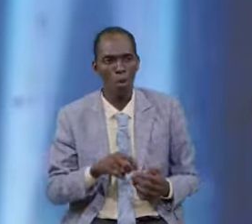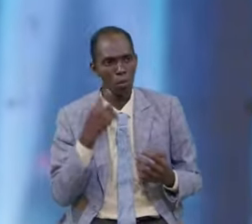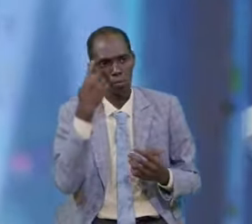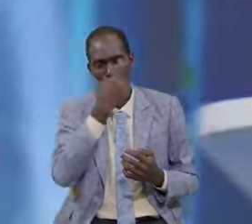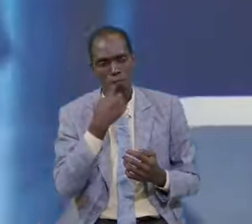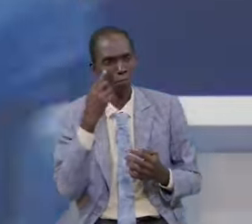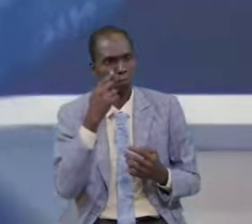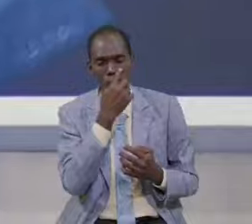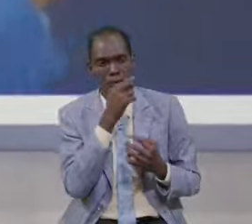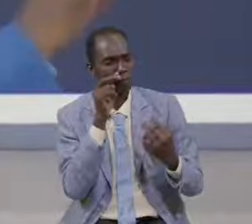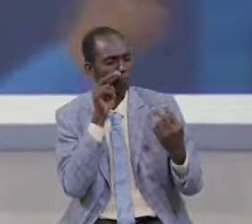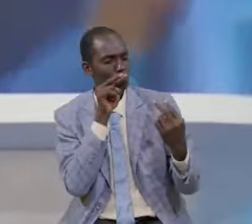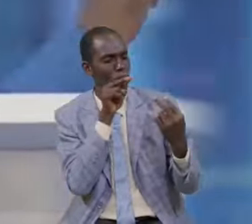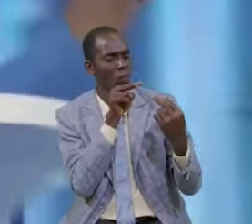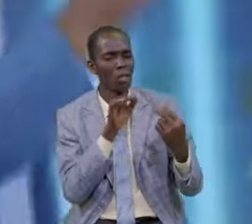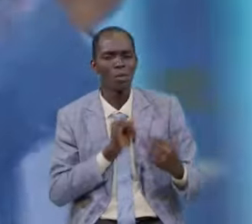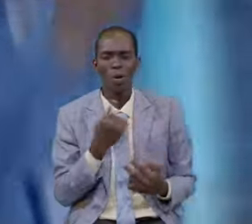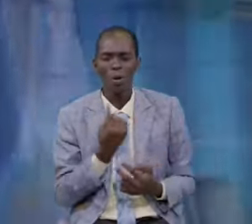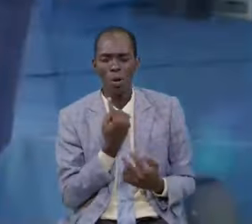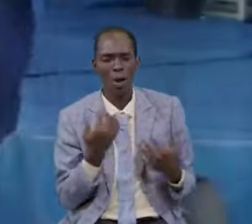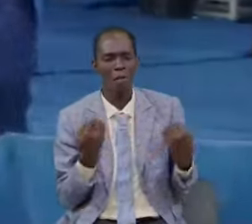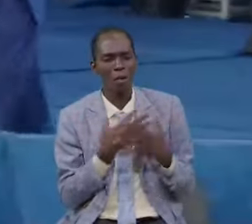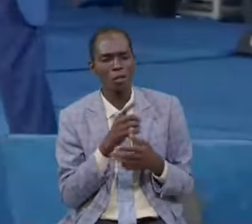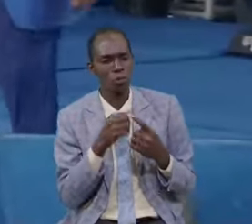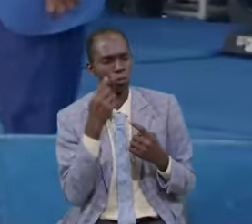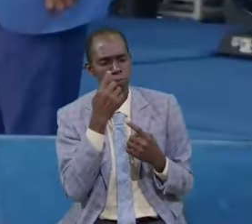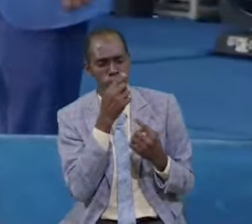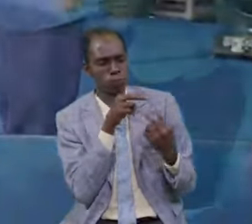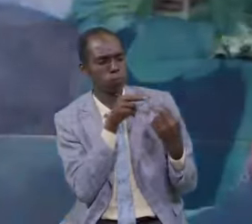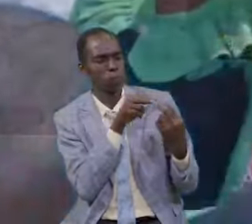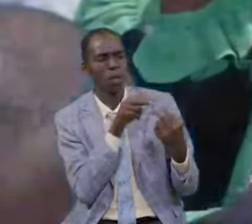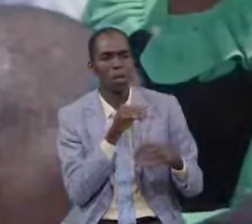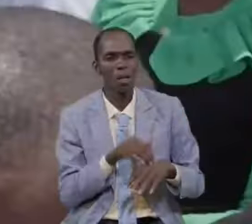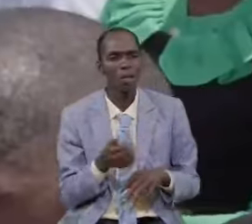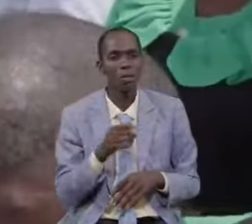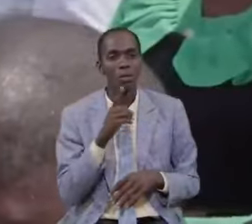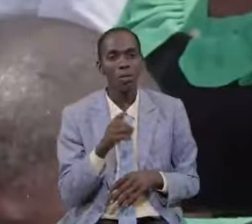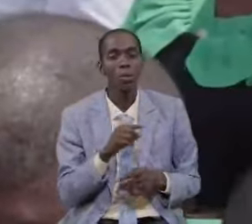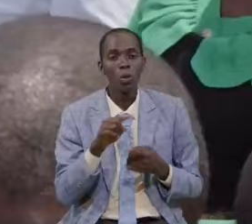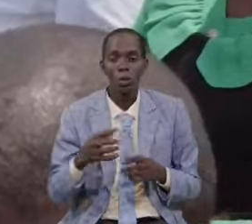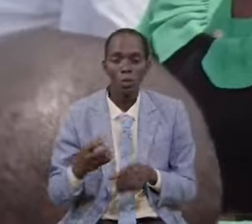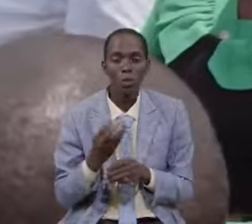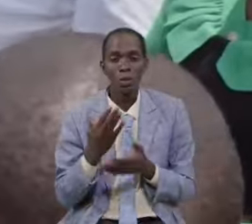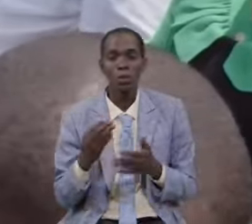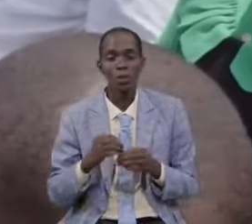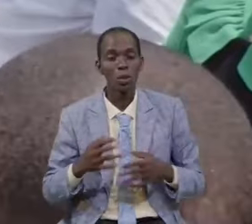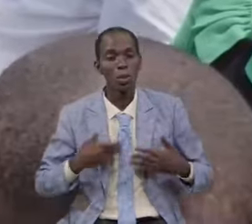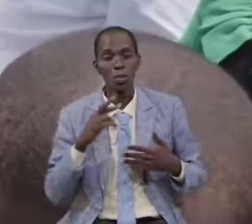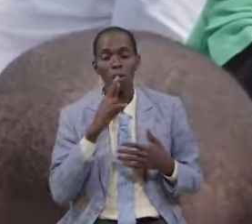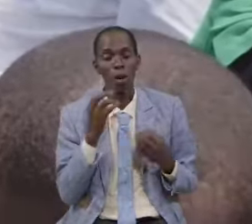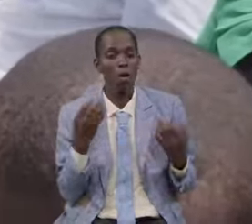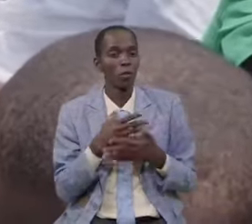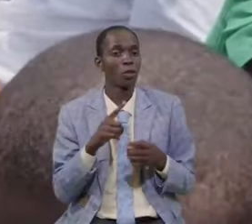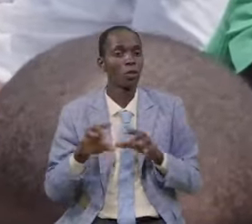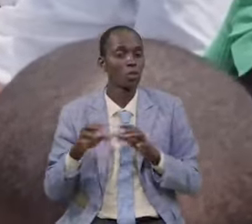dont j'avais toujours peur. Quand tu prends quelque chose dans ta vie, dont tu avais peur, que tu avais peur de faire avant,